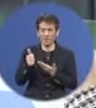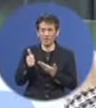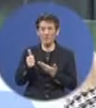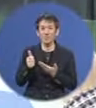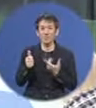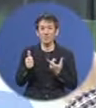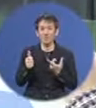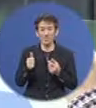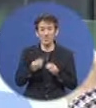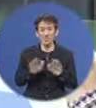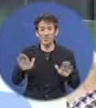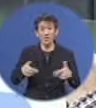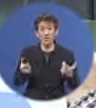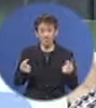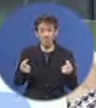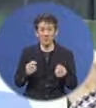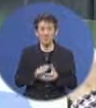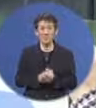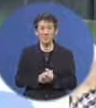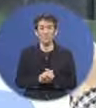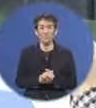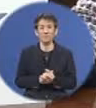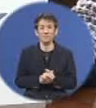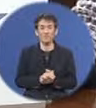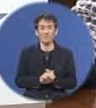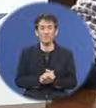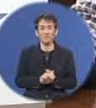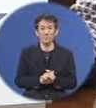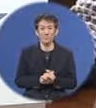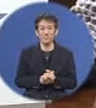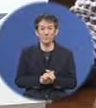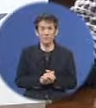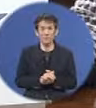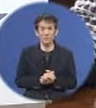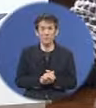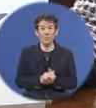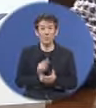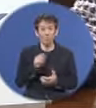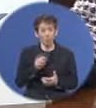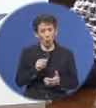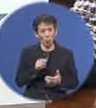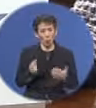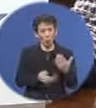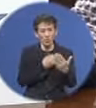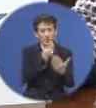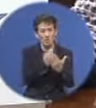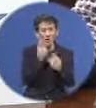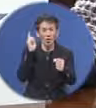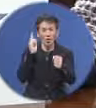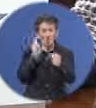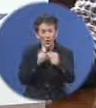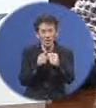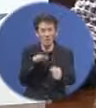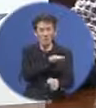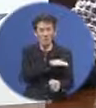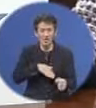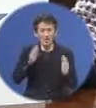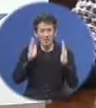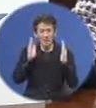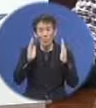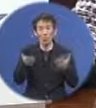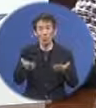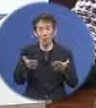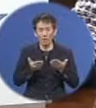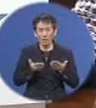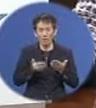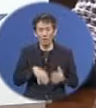地って言いますよね、 そうなんです、発祥の地、はい、ですから、こういうことをこう目指してね、みんなで頑張ってもらって、しかも